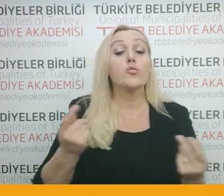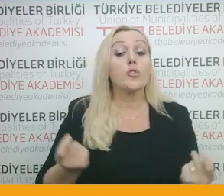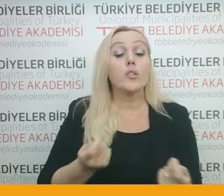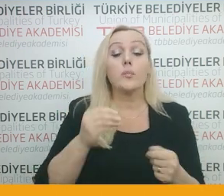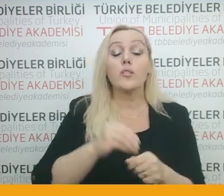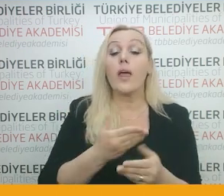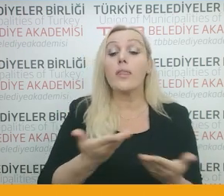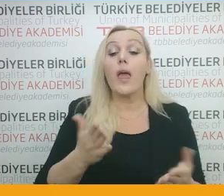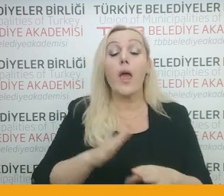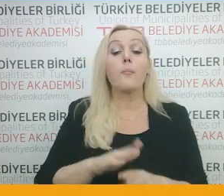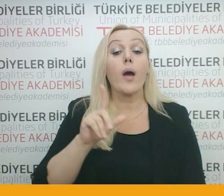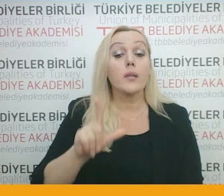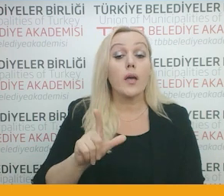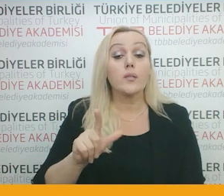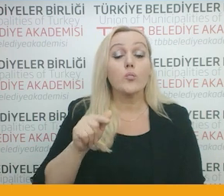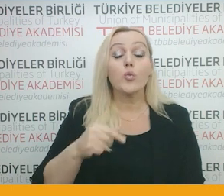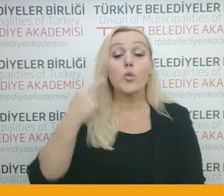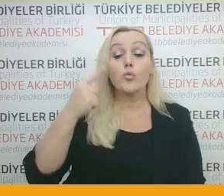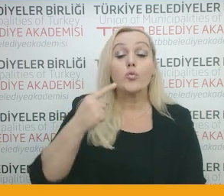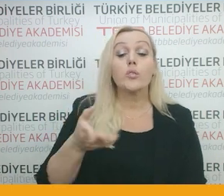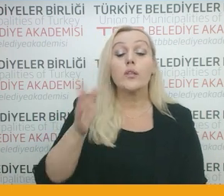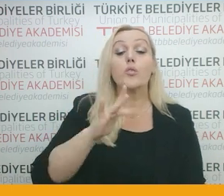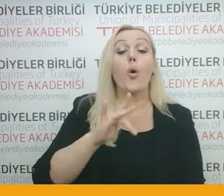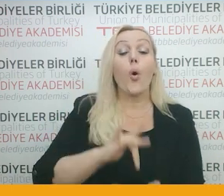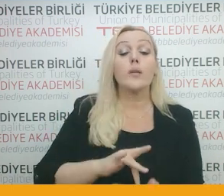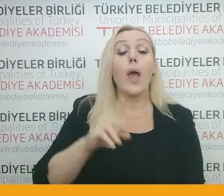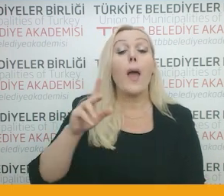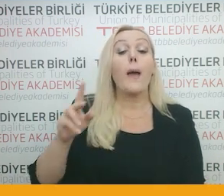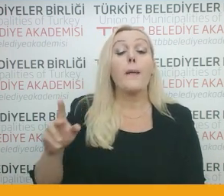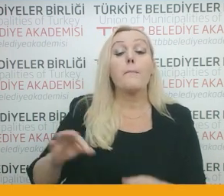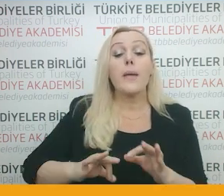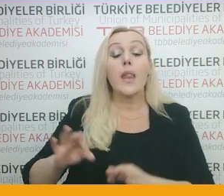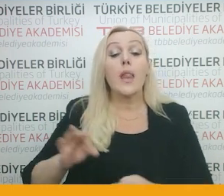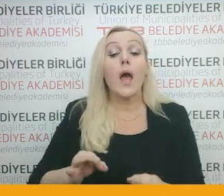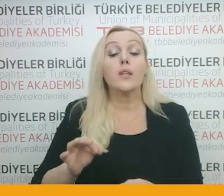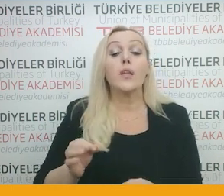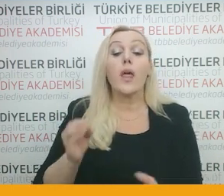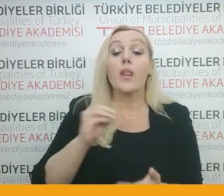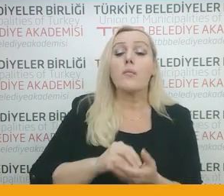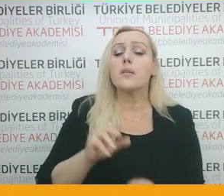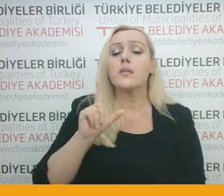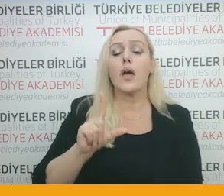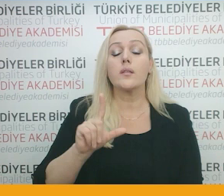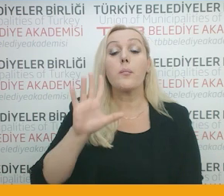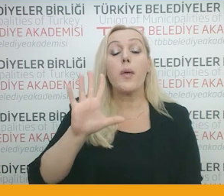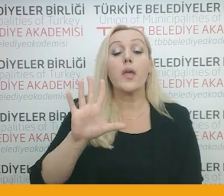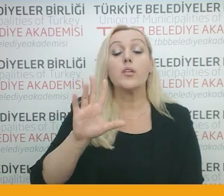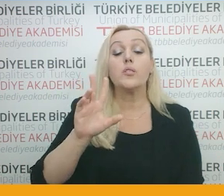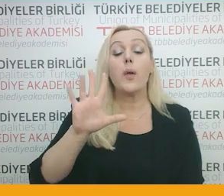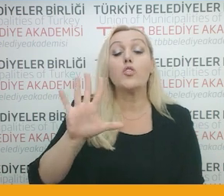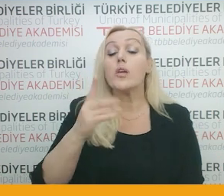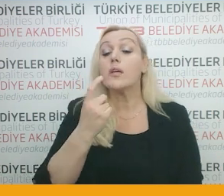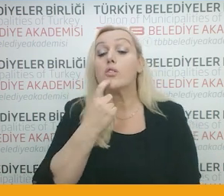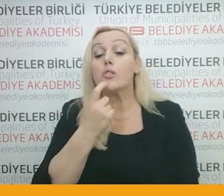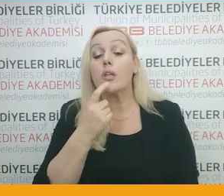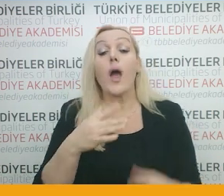Bunu düşündükten sonra ortaya bir stratejik plan koyuyor. Bu stratejik planları bildiğiniz gibi 5